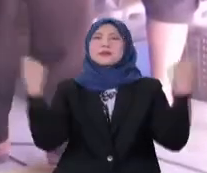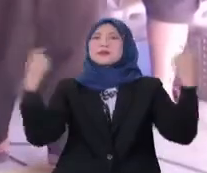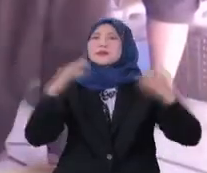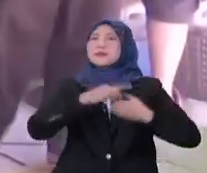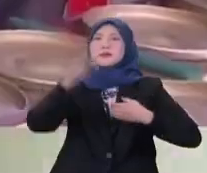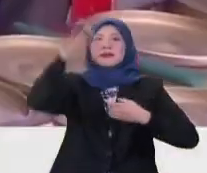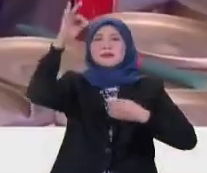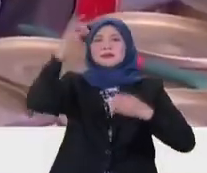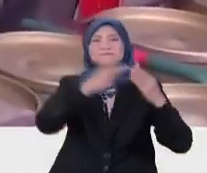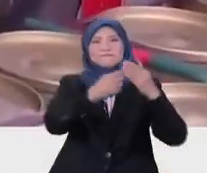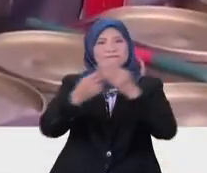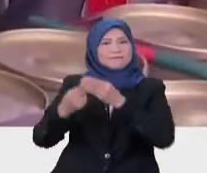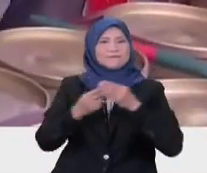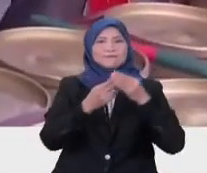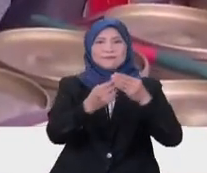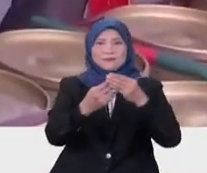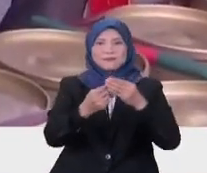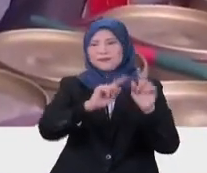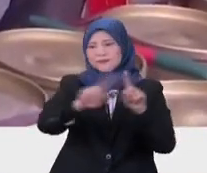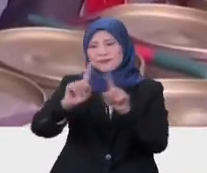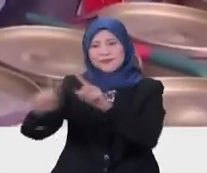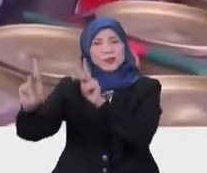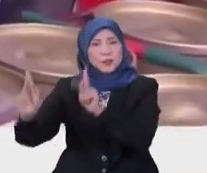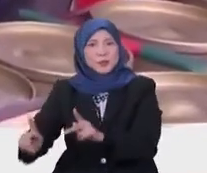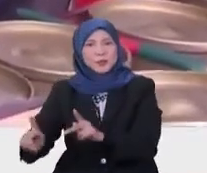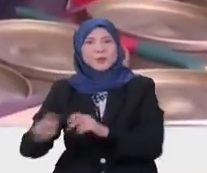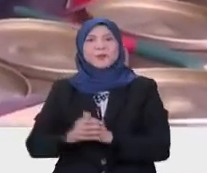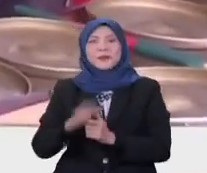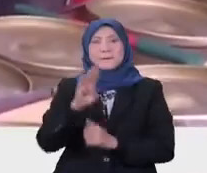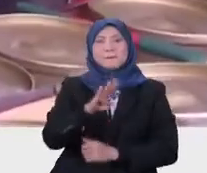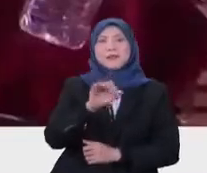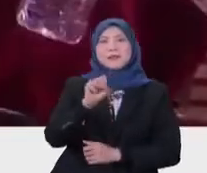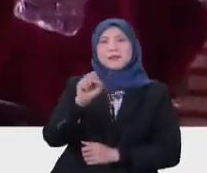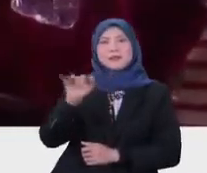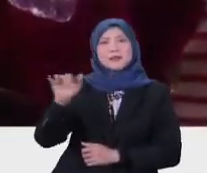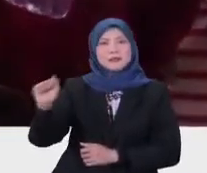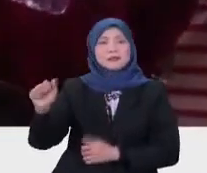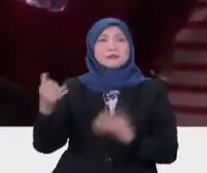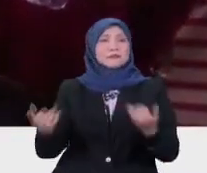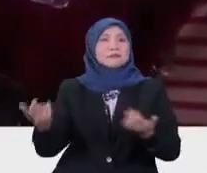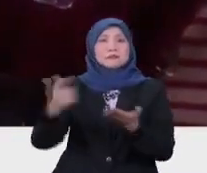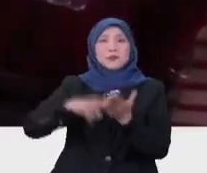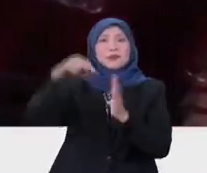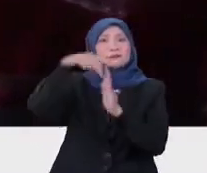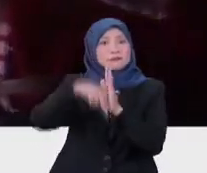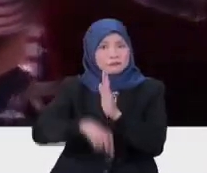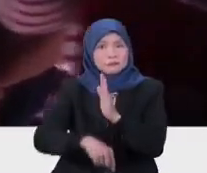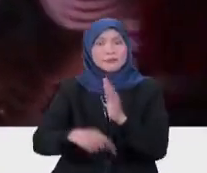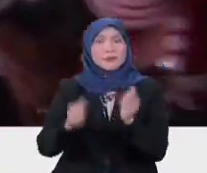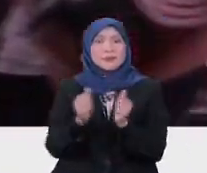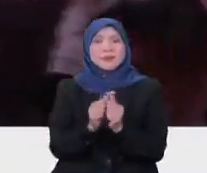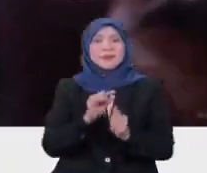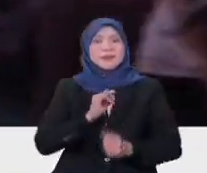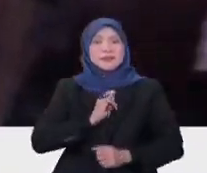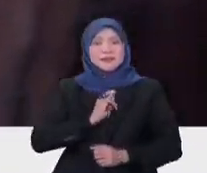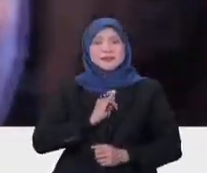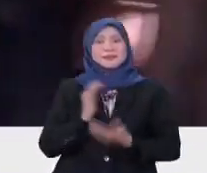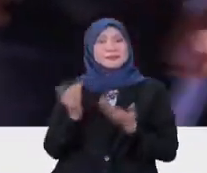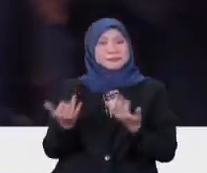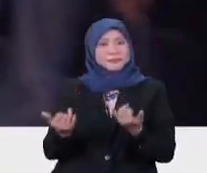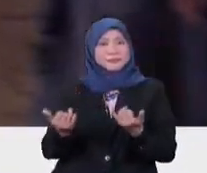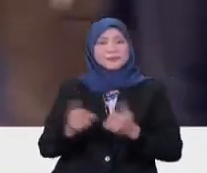semangat persaudaraan daripada pelbagai kaum termasuk kaum Bisaya. Dan untuk perincian lanjut, bersama saya ketika